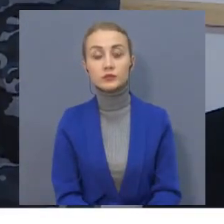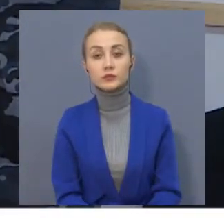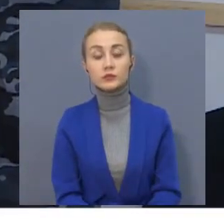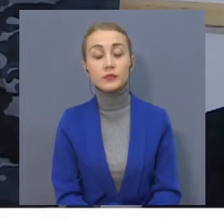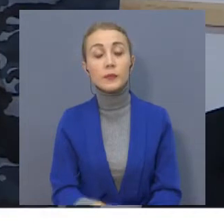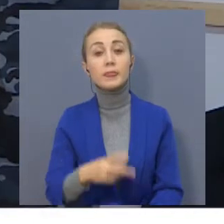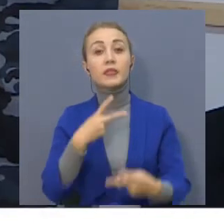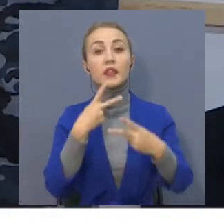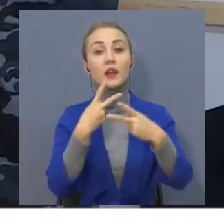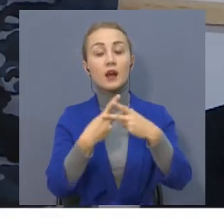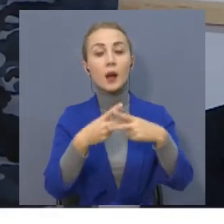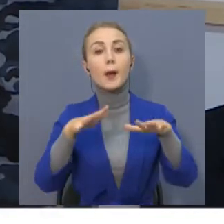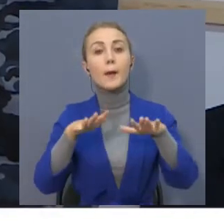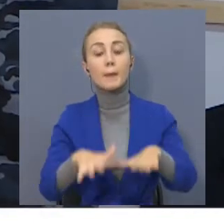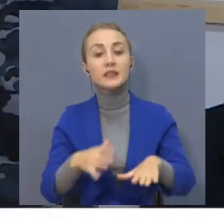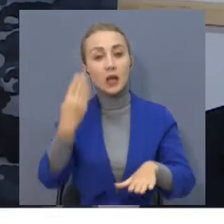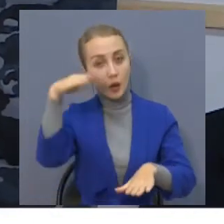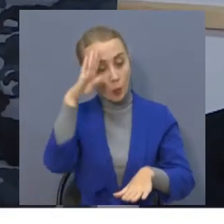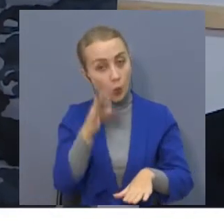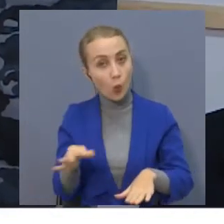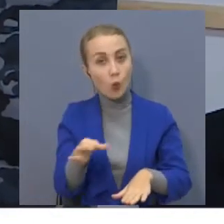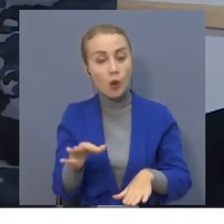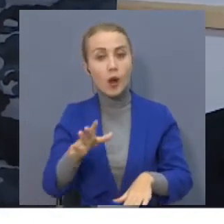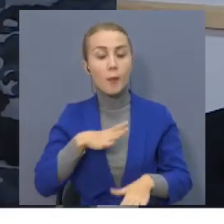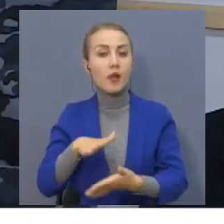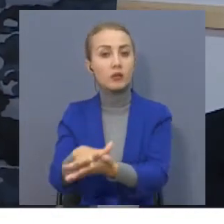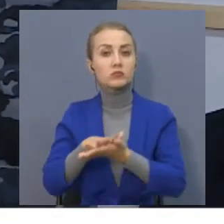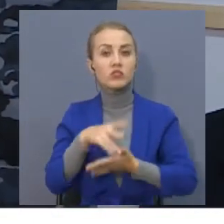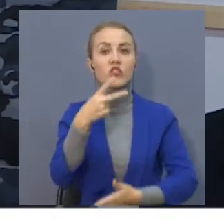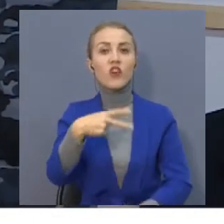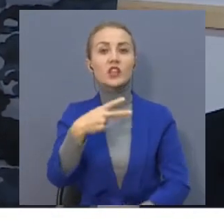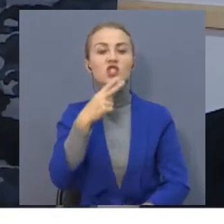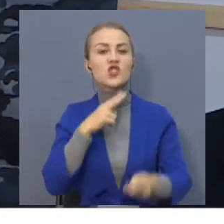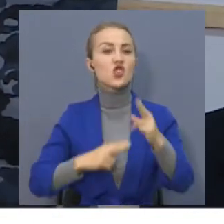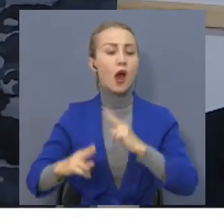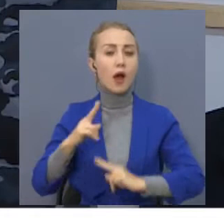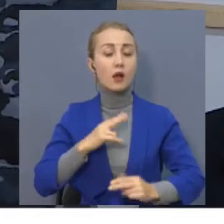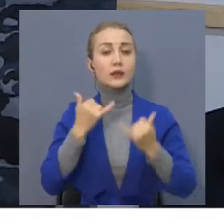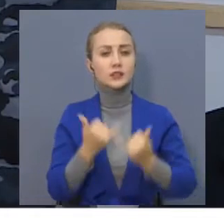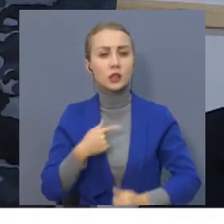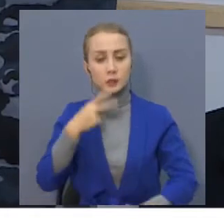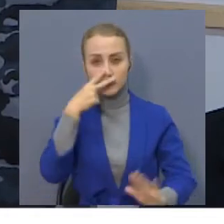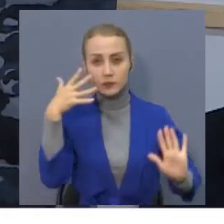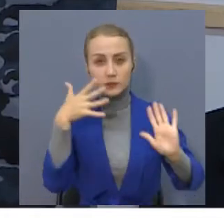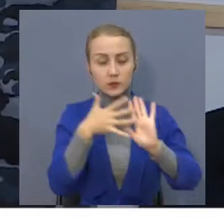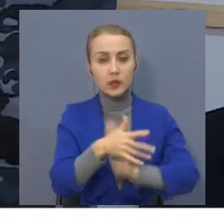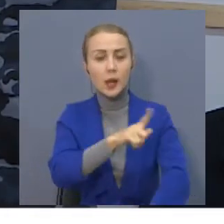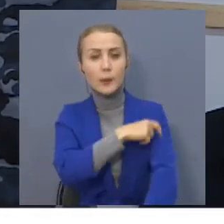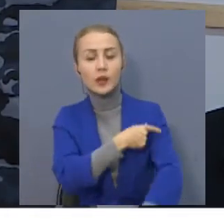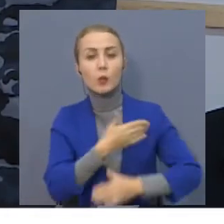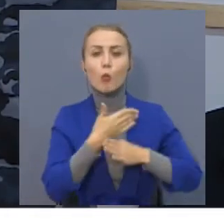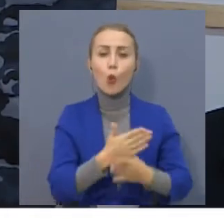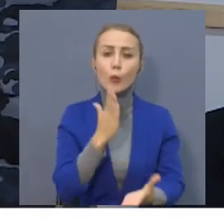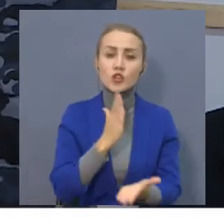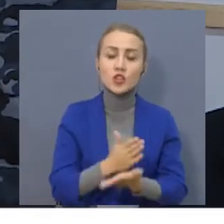құқықтары бойынша Ақмолада орналасқан түрмелерден 20-ға тарта шағым келіп түсті. Мұнда азаптау медициналық көмек тәрізді мәселелер қамтылған. Біз